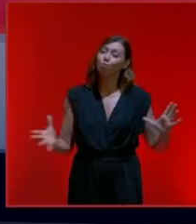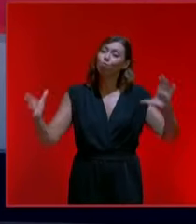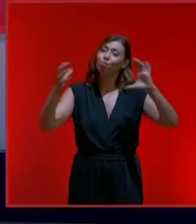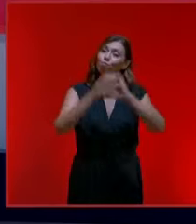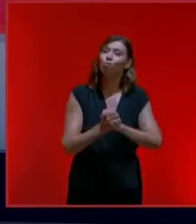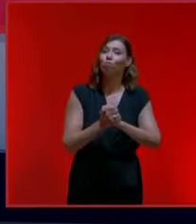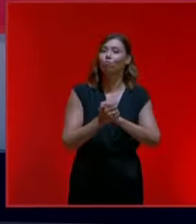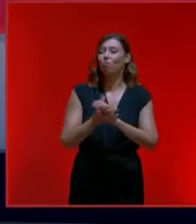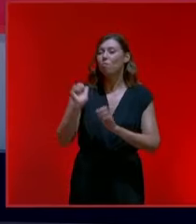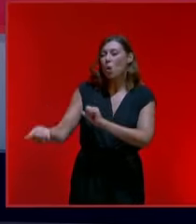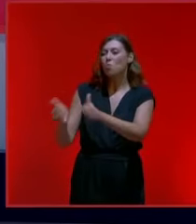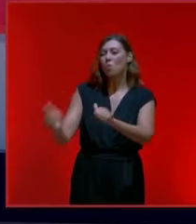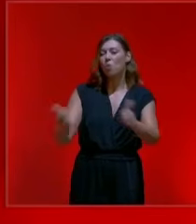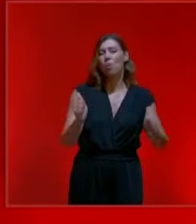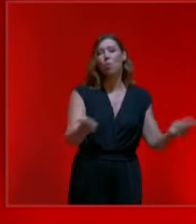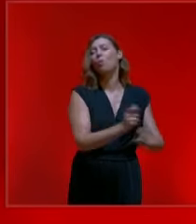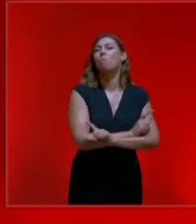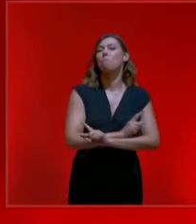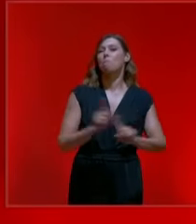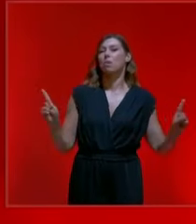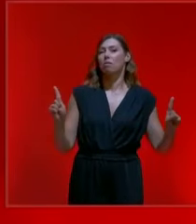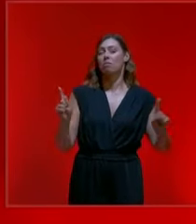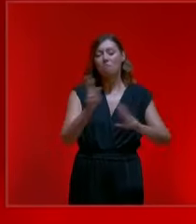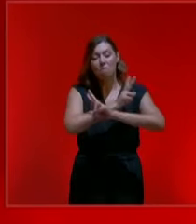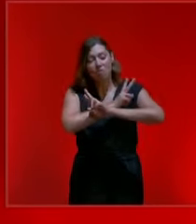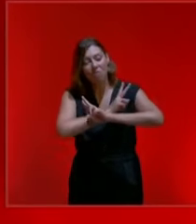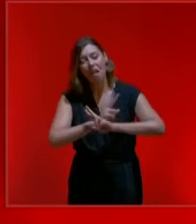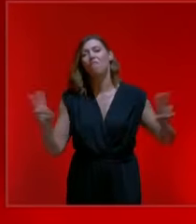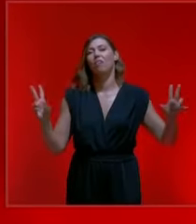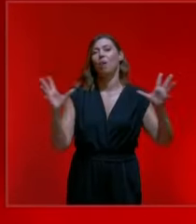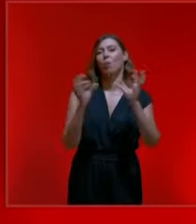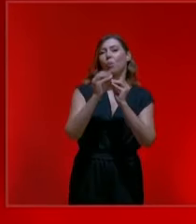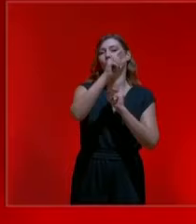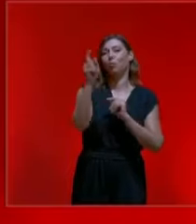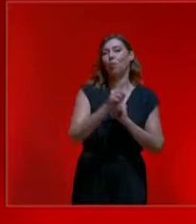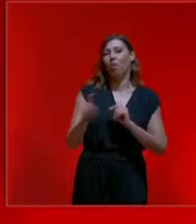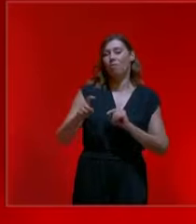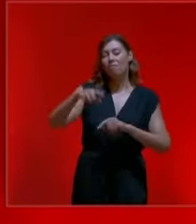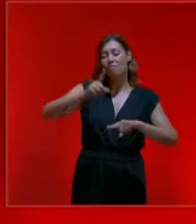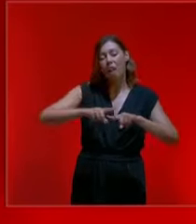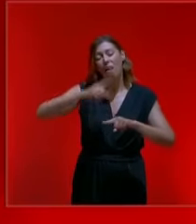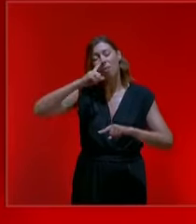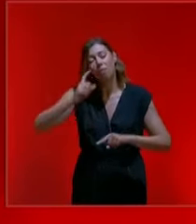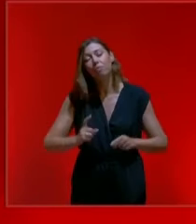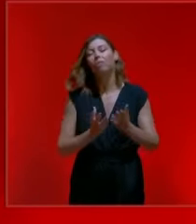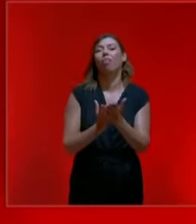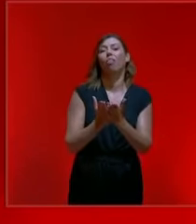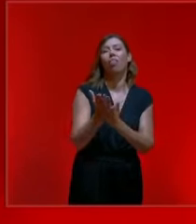ατομικισμό. Μια χώρα με διαφάνεια στο δημόσιο βίο και μια χώρα με δικαιοσύνη. Μια χώρα γιατί όχι, να το